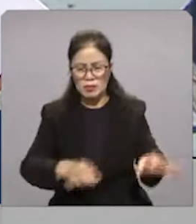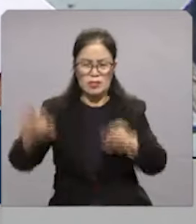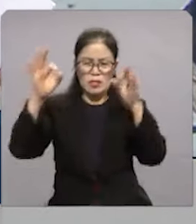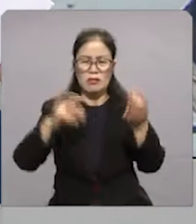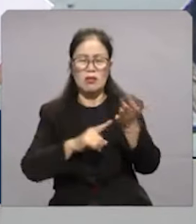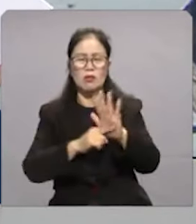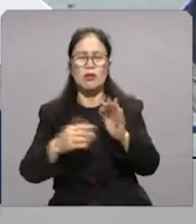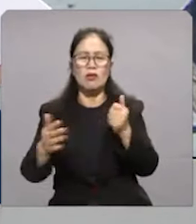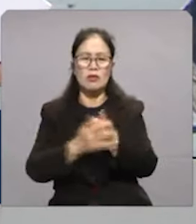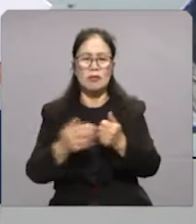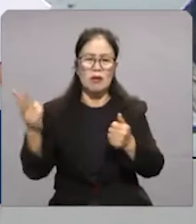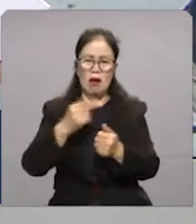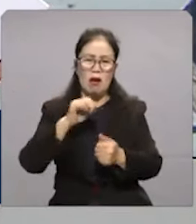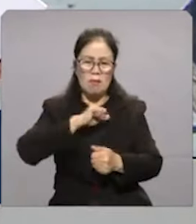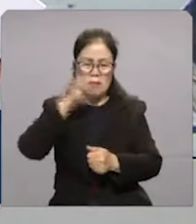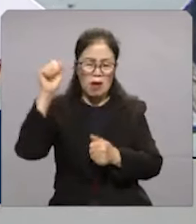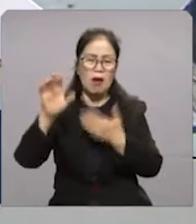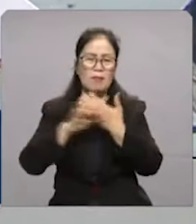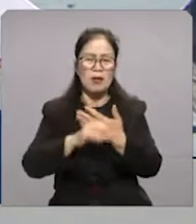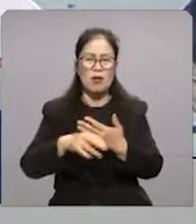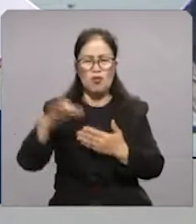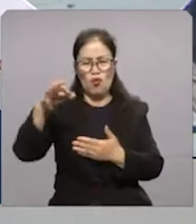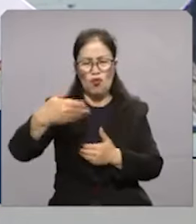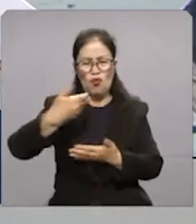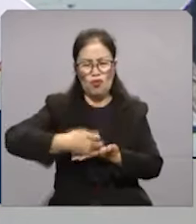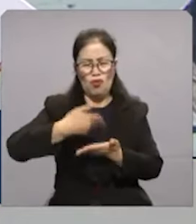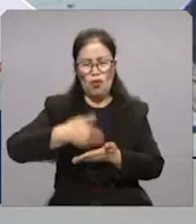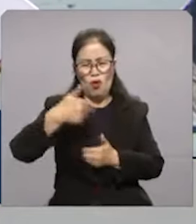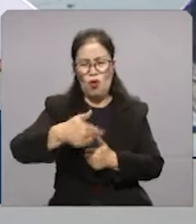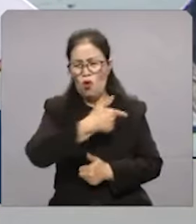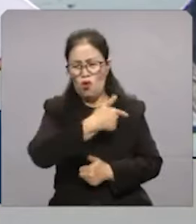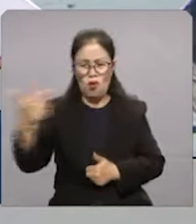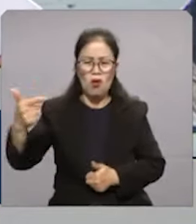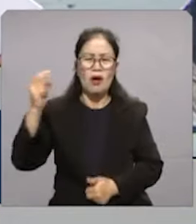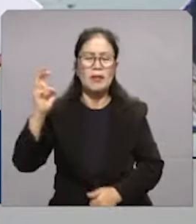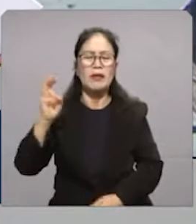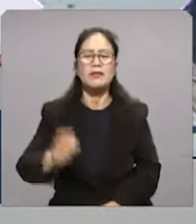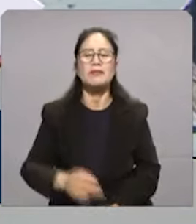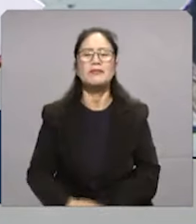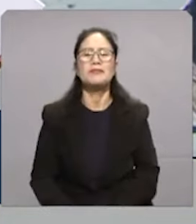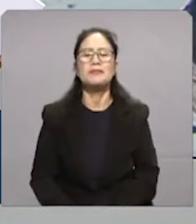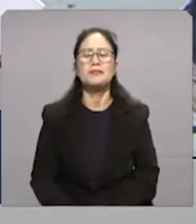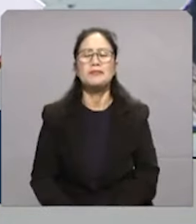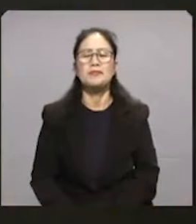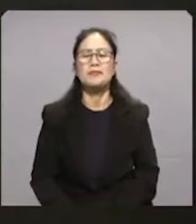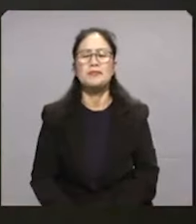만큼 재집권 시 천문학적인 비용 청구가 우려됩니다. 갈태웅 기자입니다.